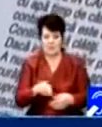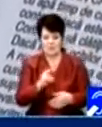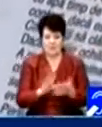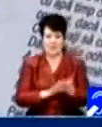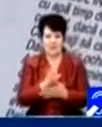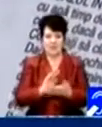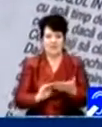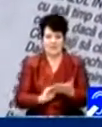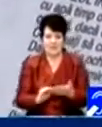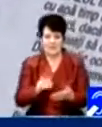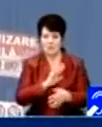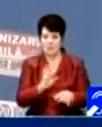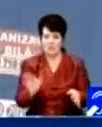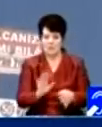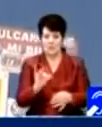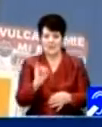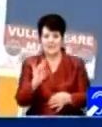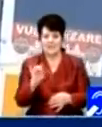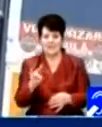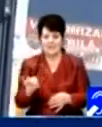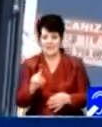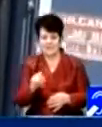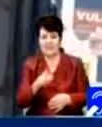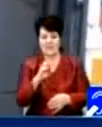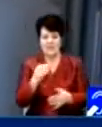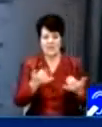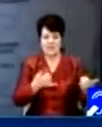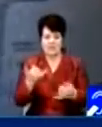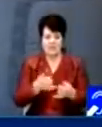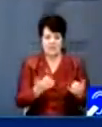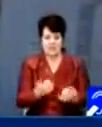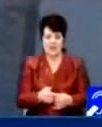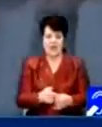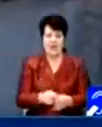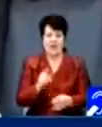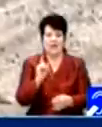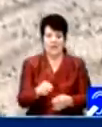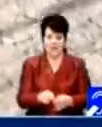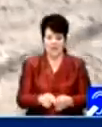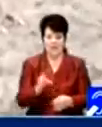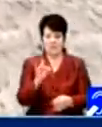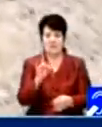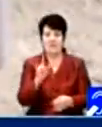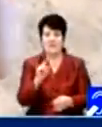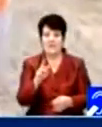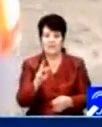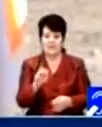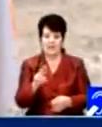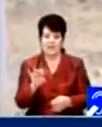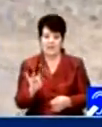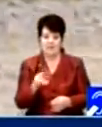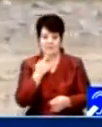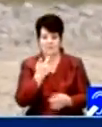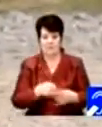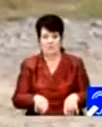Nature arată că nu doar insectele sunt afectate de substanțele chimice, ci și păsările, ba chiar și râmele, care își pierd abilitatea de a afâna